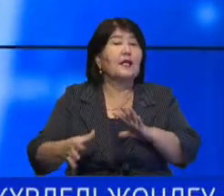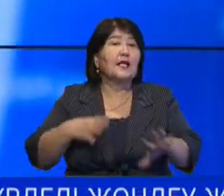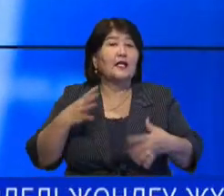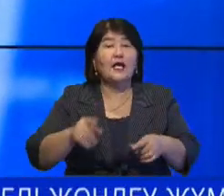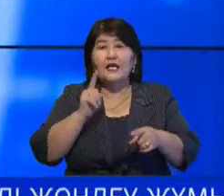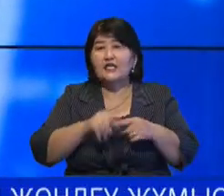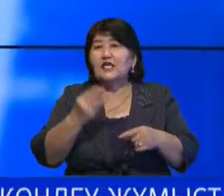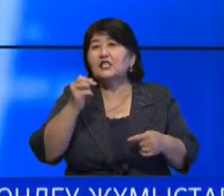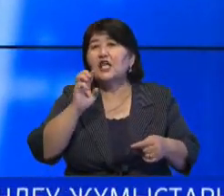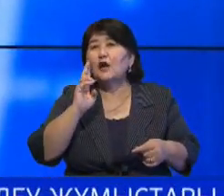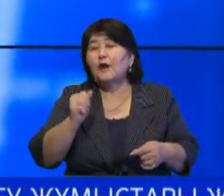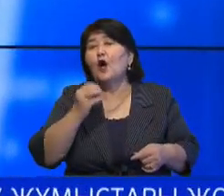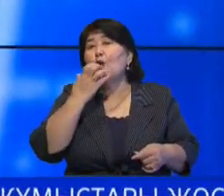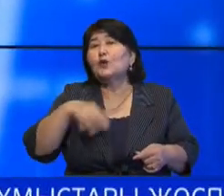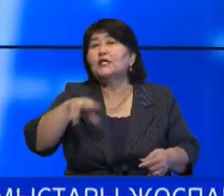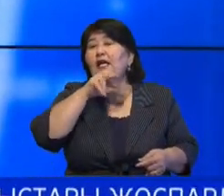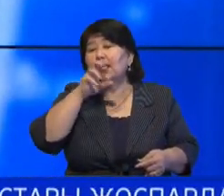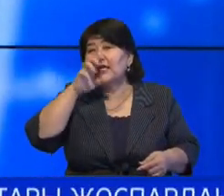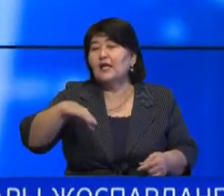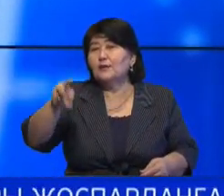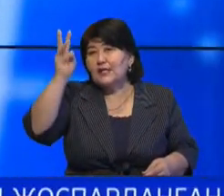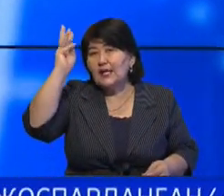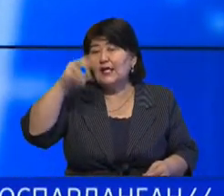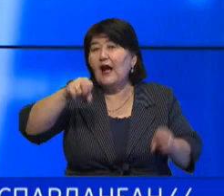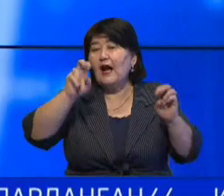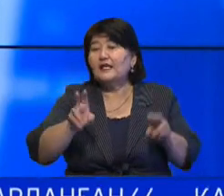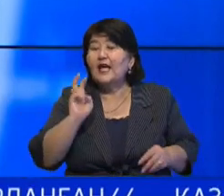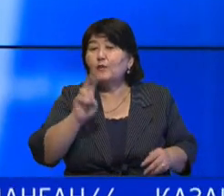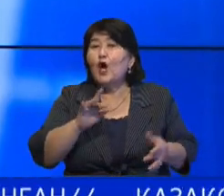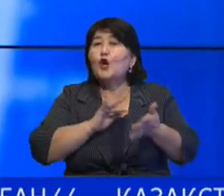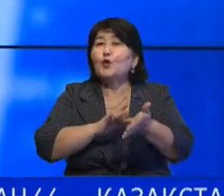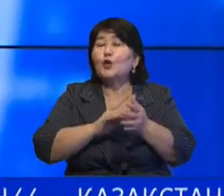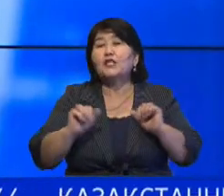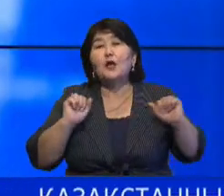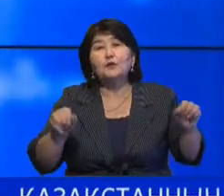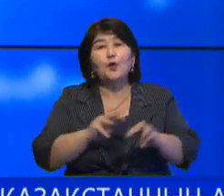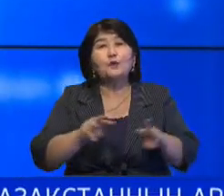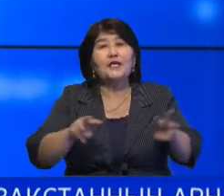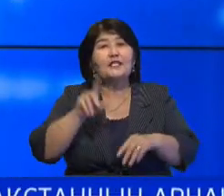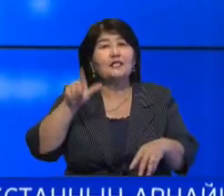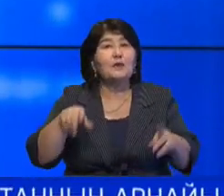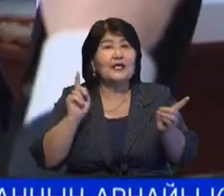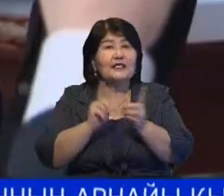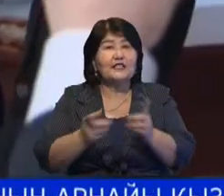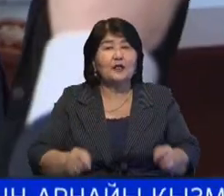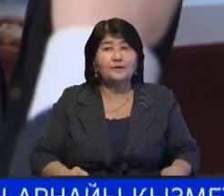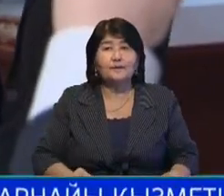бойынша жедел штабқа Оңтүстік Кореяның еліміздегі елшісі арнайы барып, туризм және спорт министрімен кездесті.